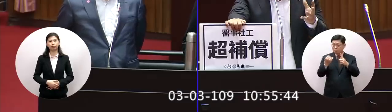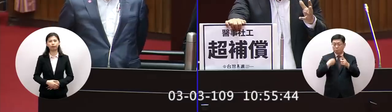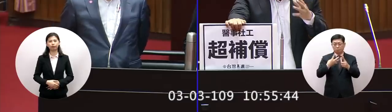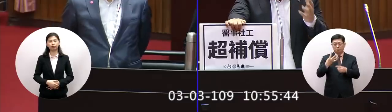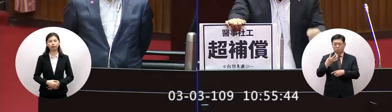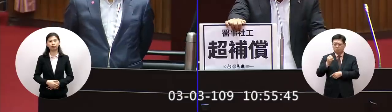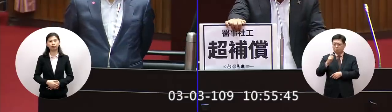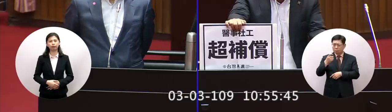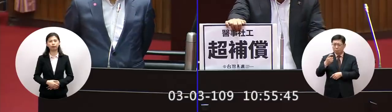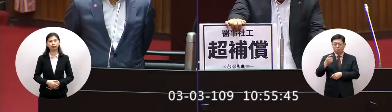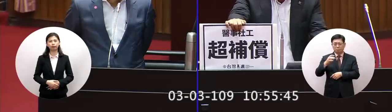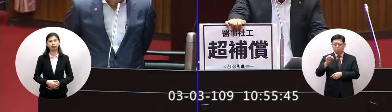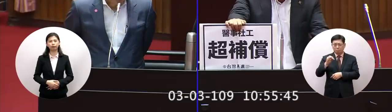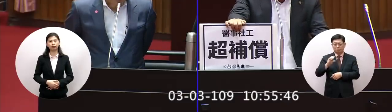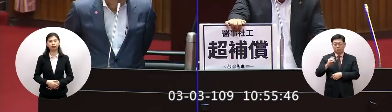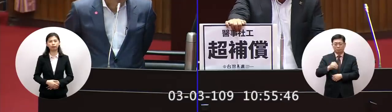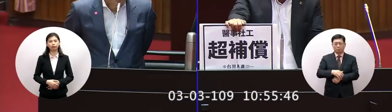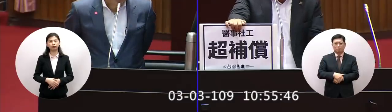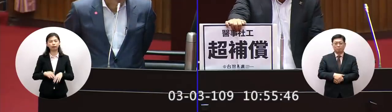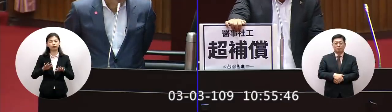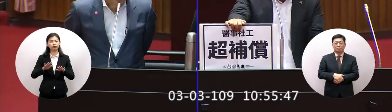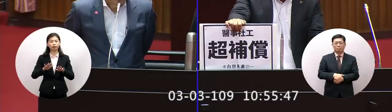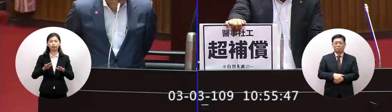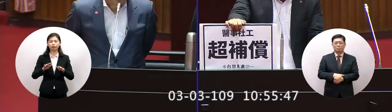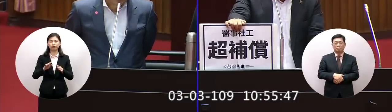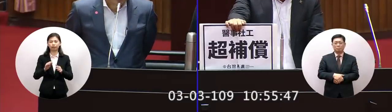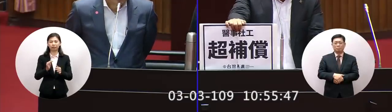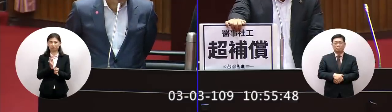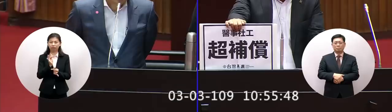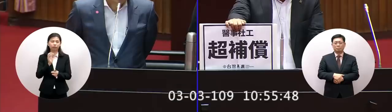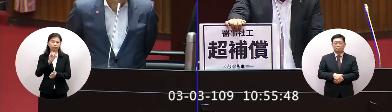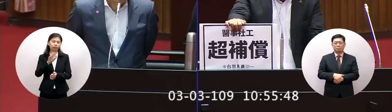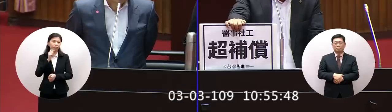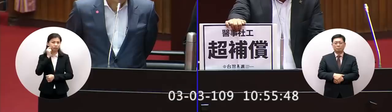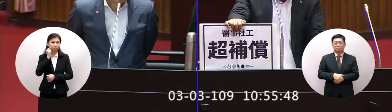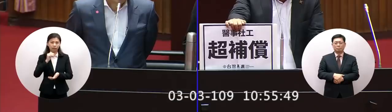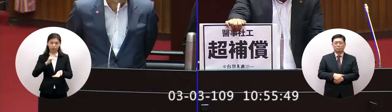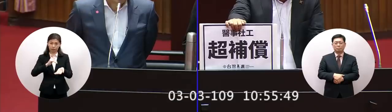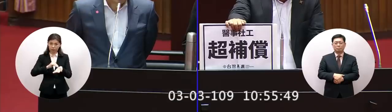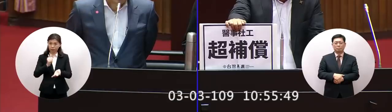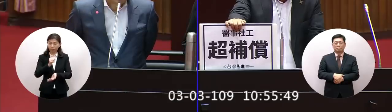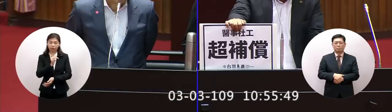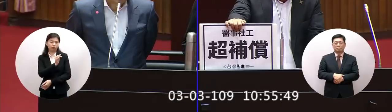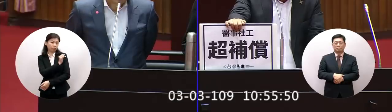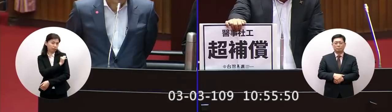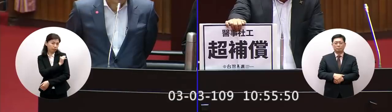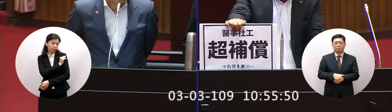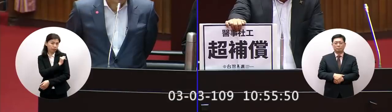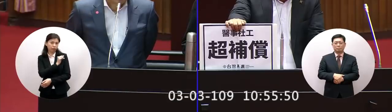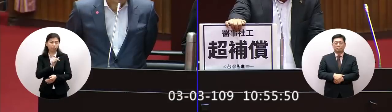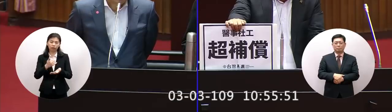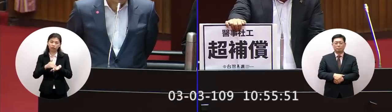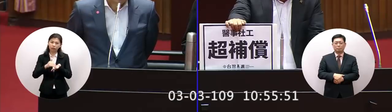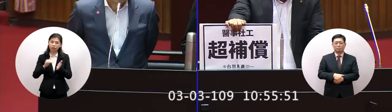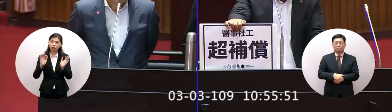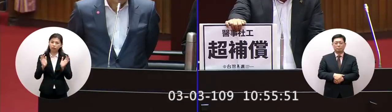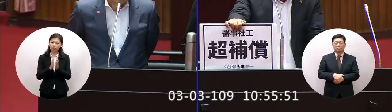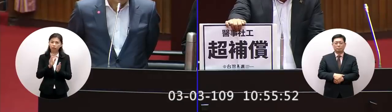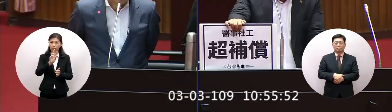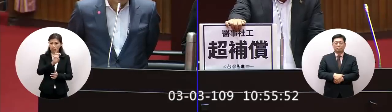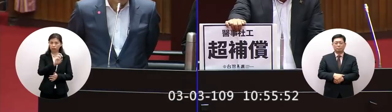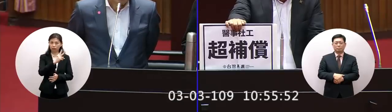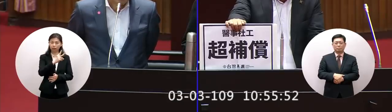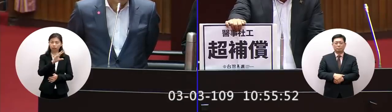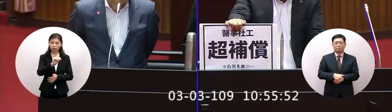几十万、几百万？ 现在我没办法掌握清楚，不过所有的医护的人员在有执灯的大概32万人，医